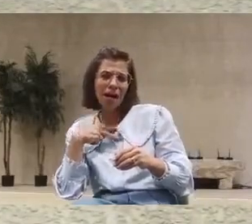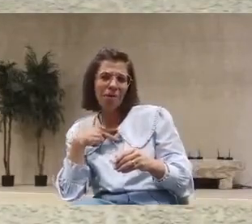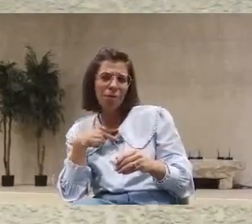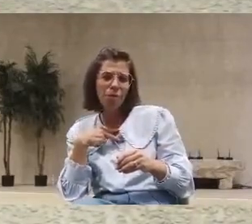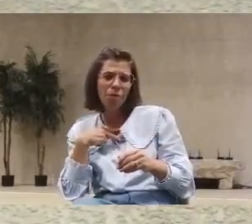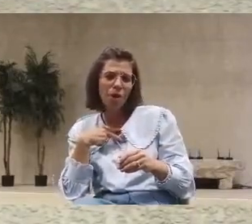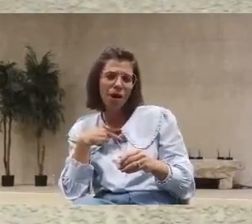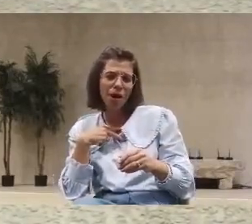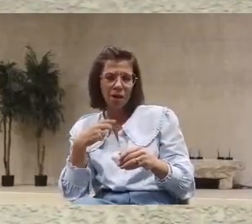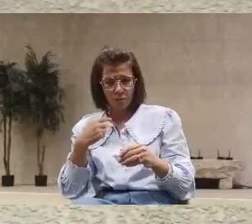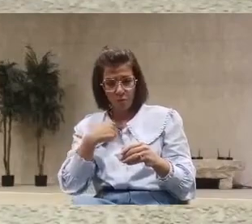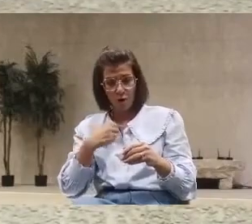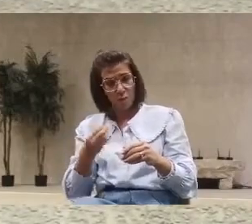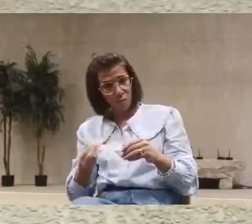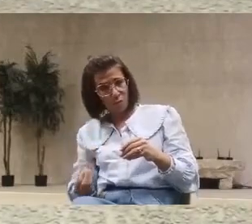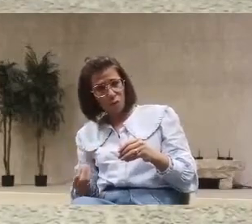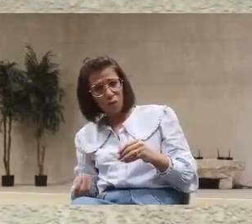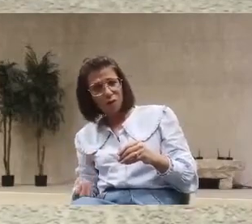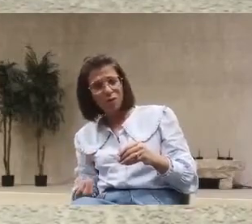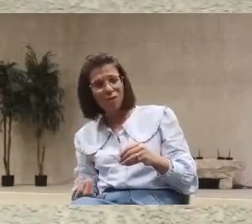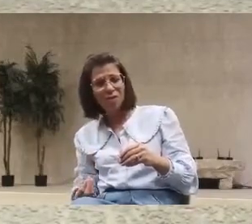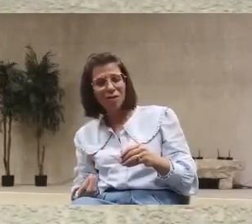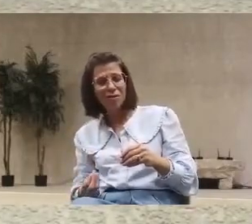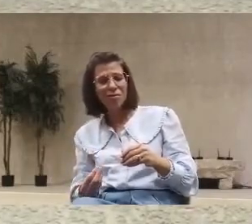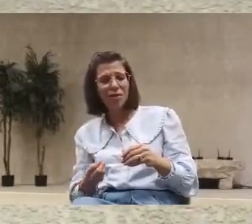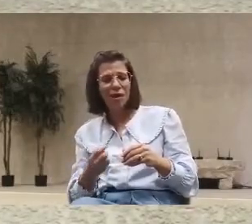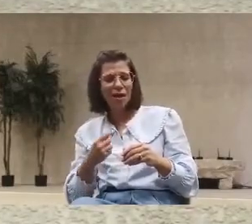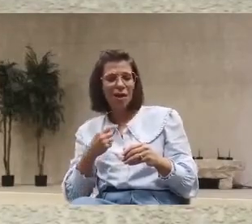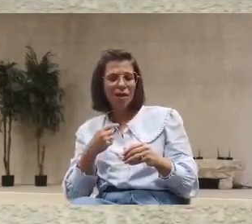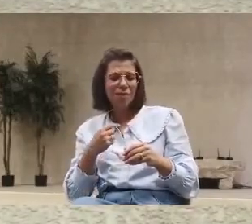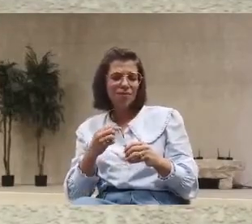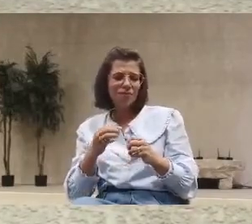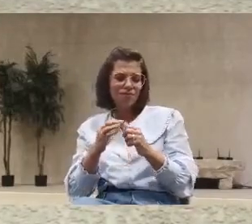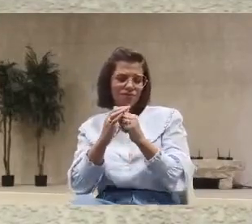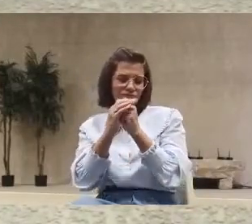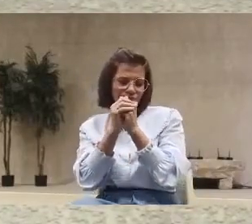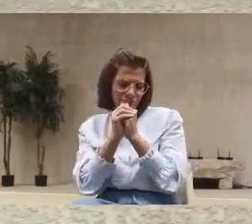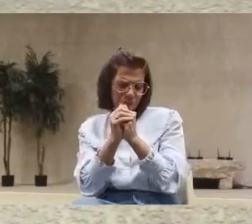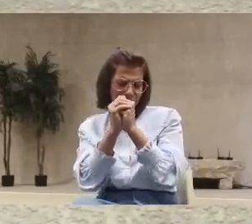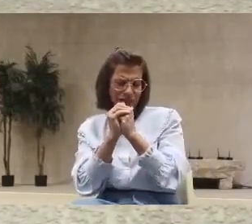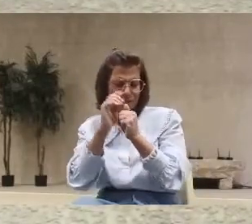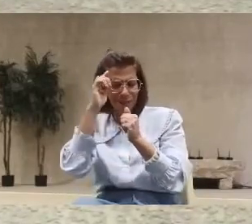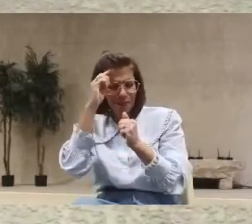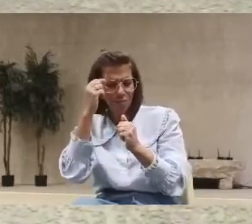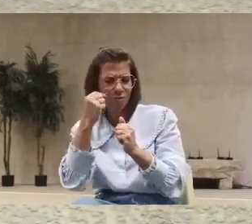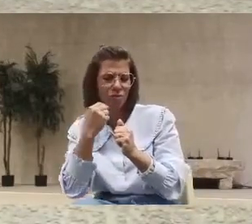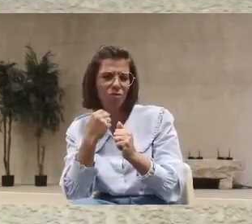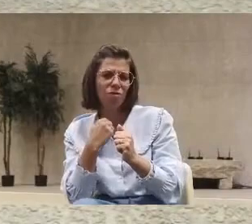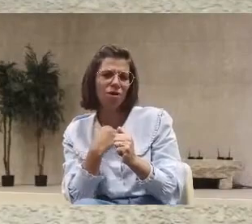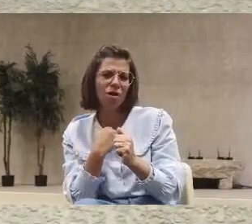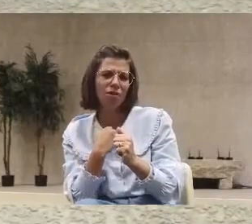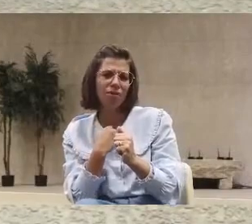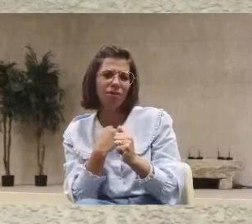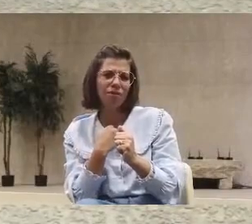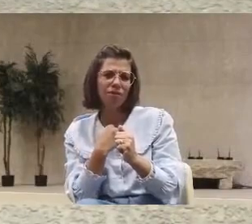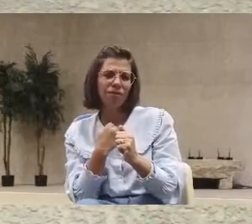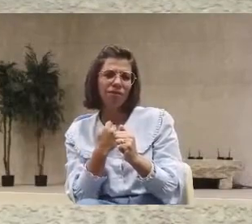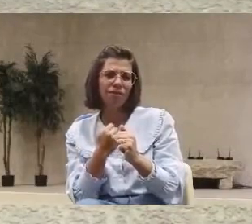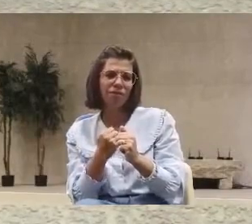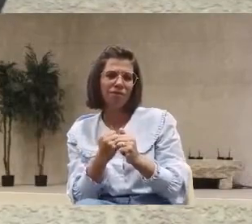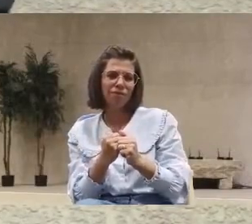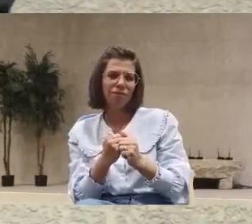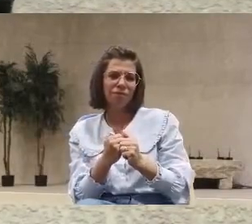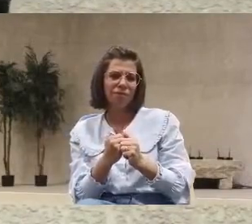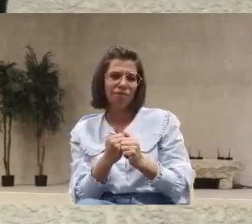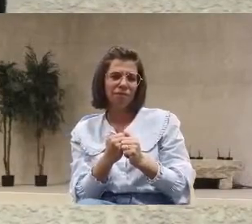non je ne peux pas je peux pas le faire il est descendu dans le trou il lui a défait le bandeau il lui dit je vais